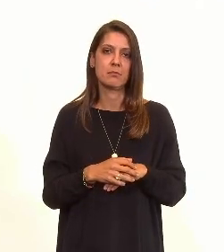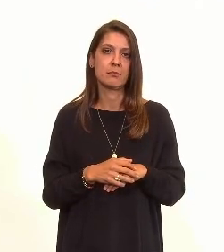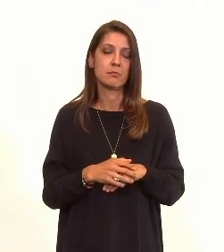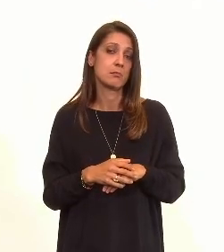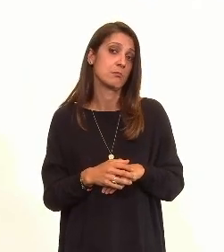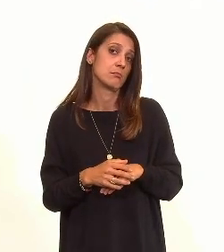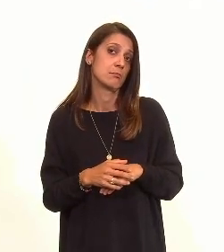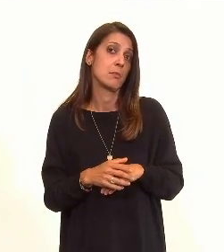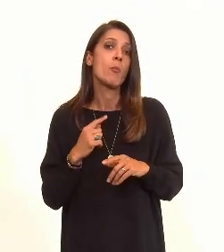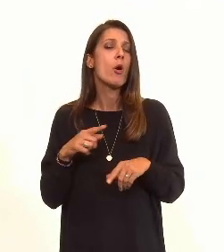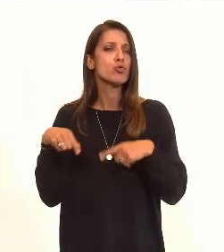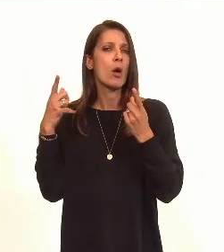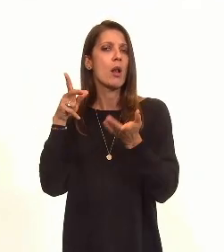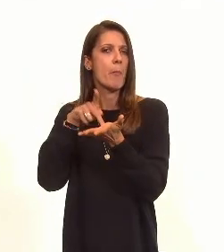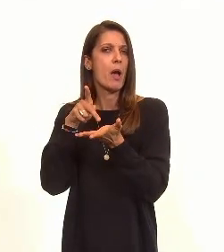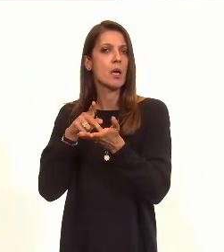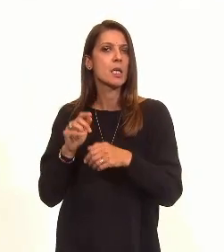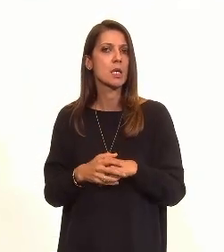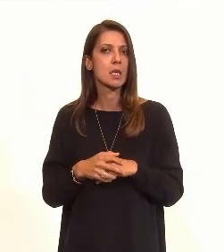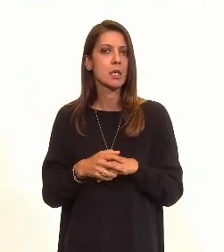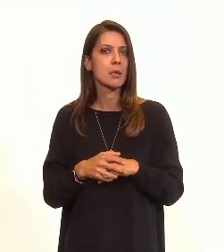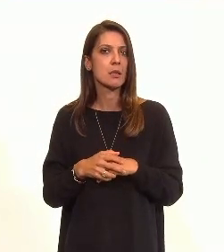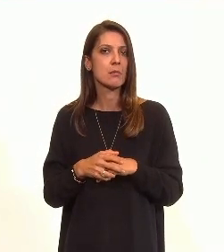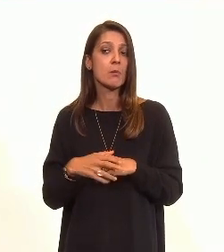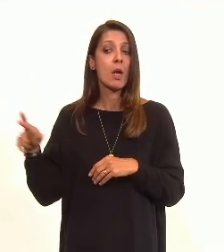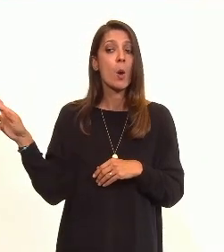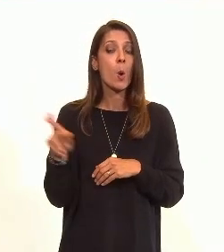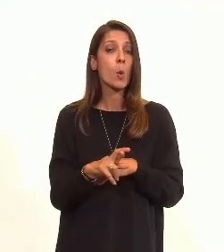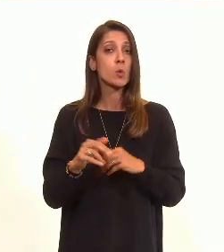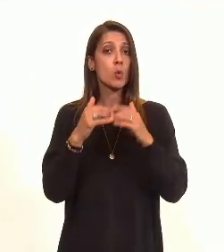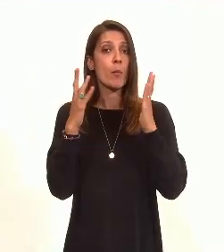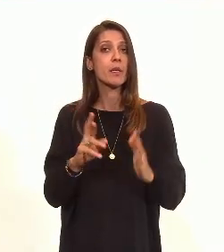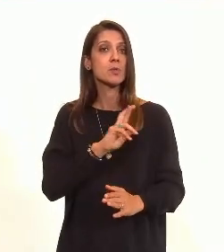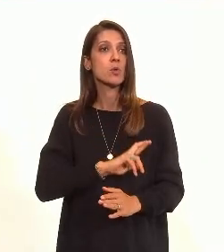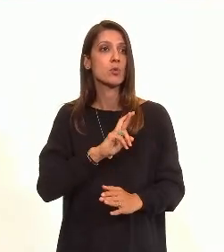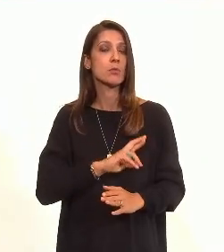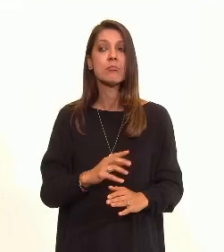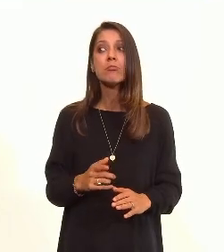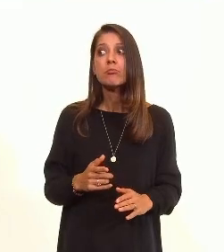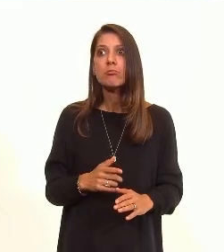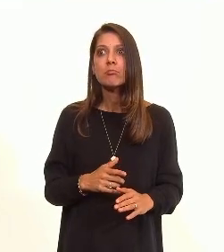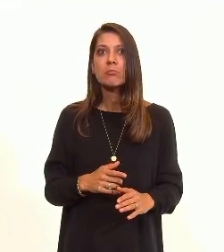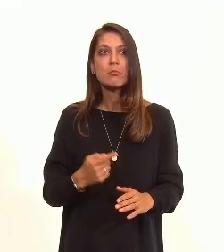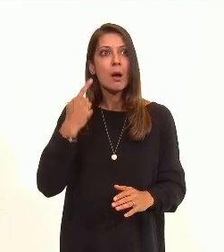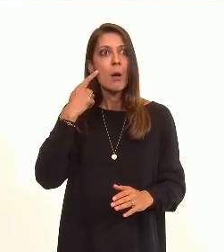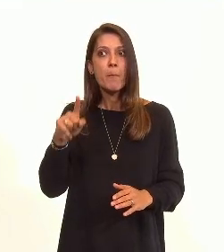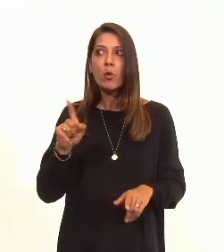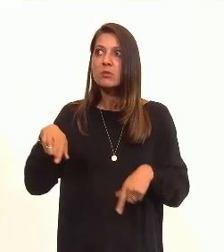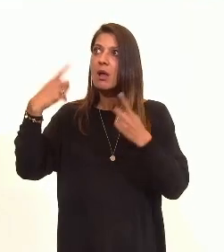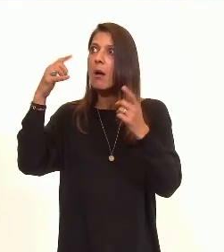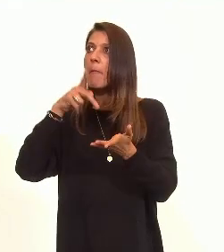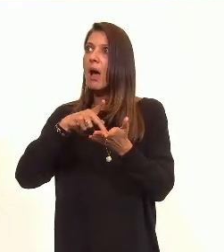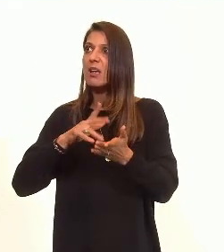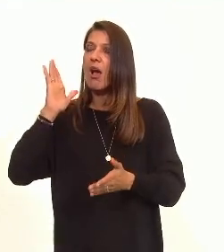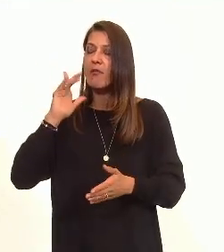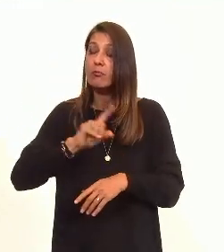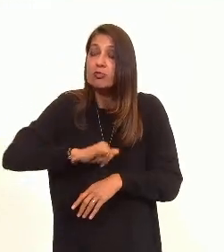montée à Paris. Mais quand je suis rentrée à la maison de retraite, jamais je n'aurais pensé aller à Paris.